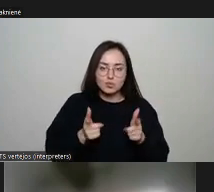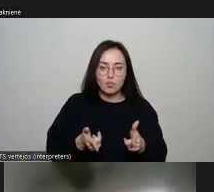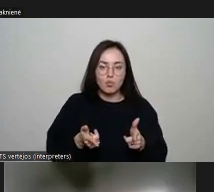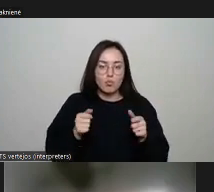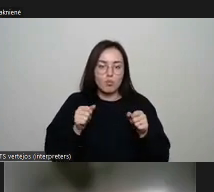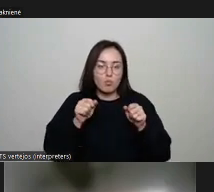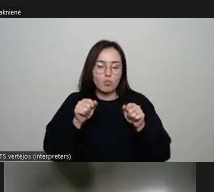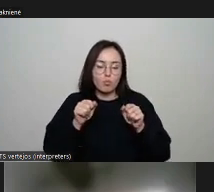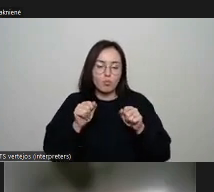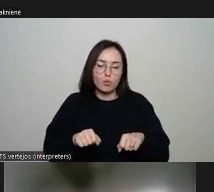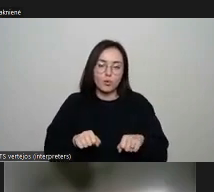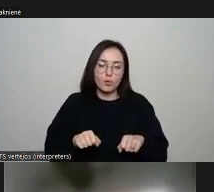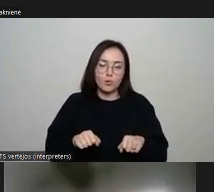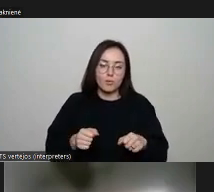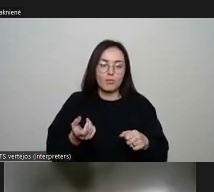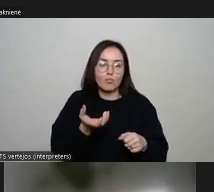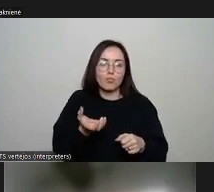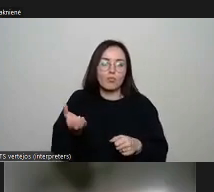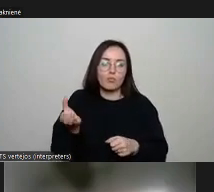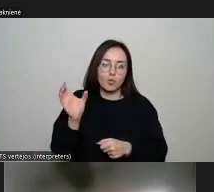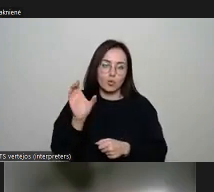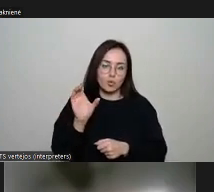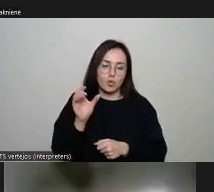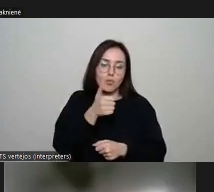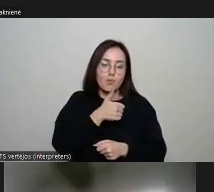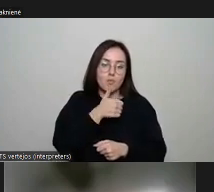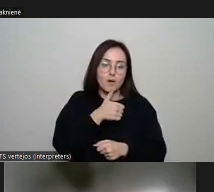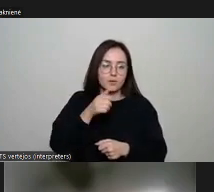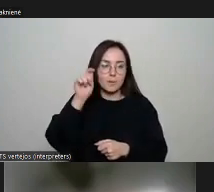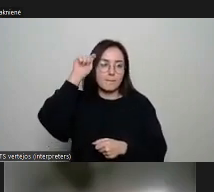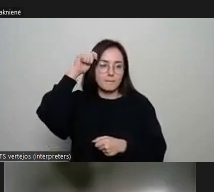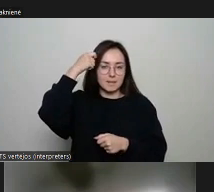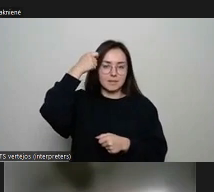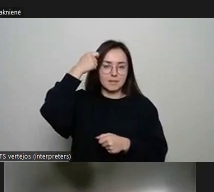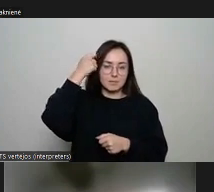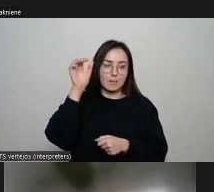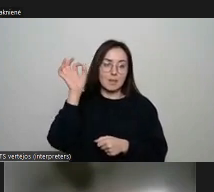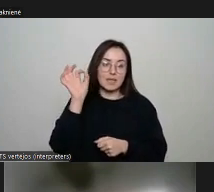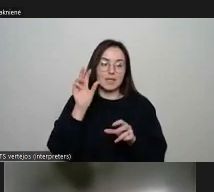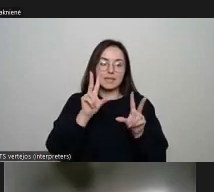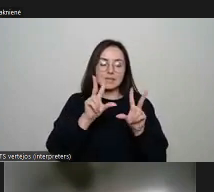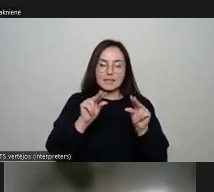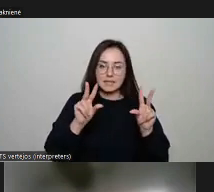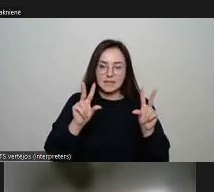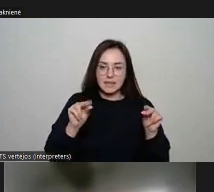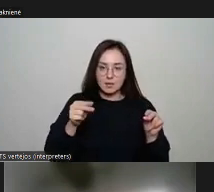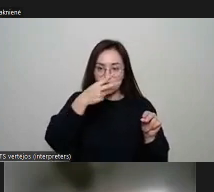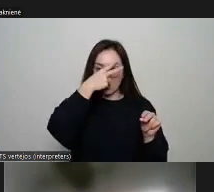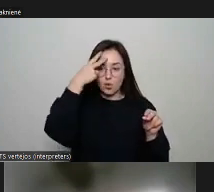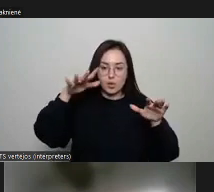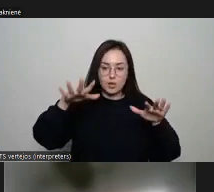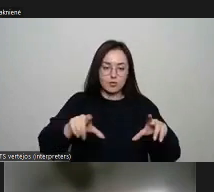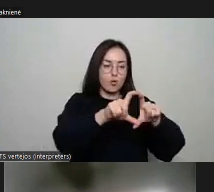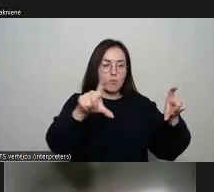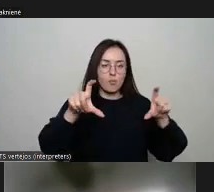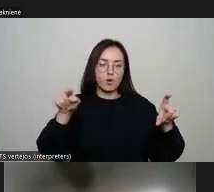galime daugiau, pavyzdžiui, prisiminti sėkmingų, sakykime, Lietuvos